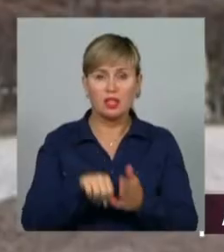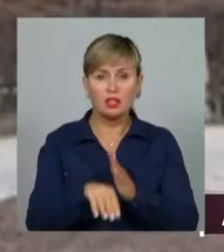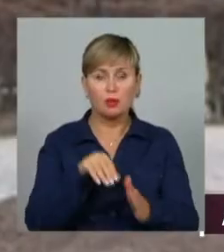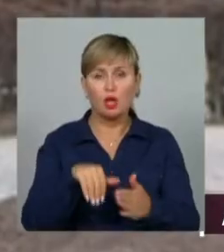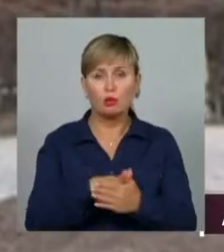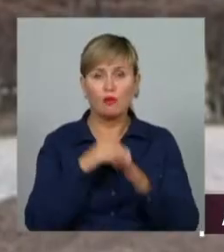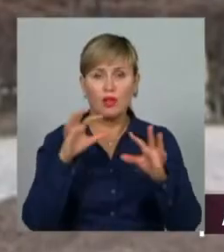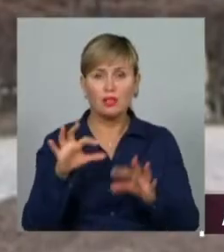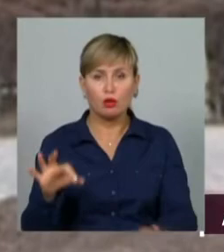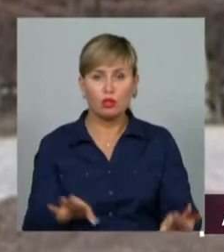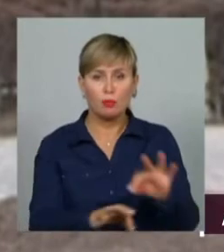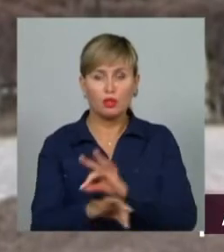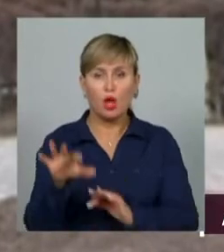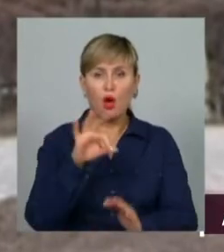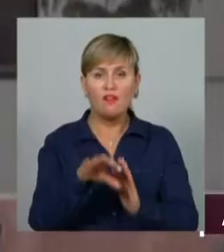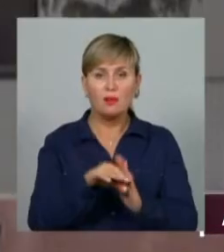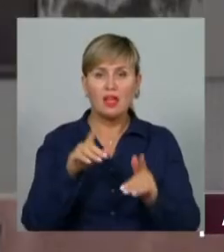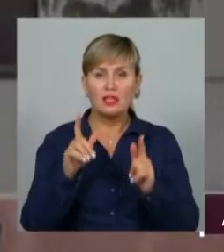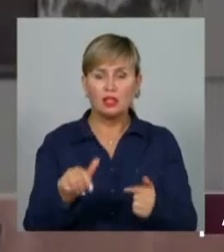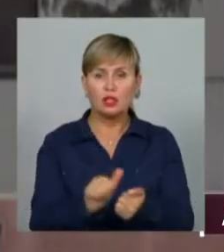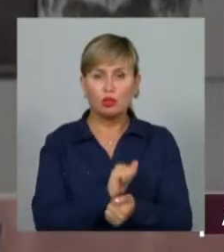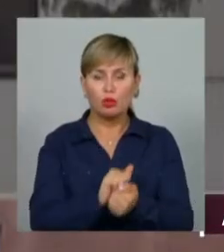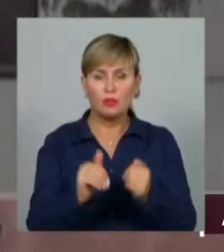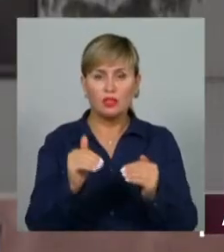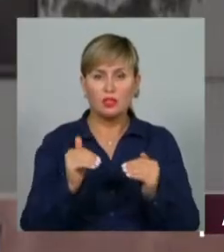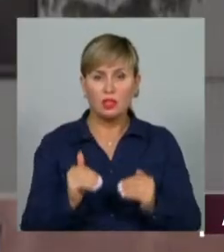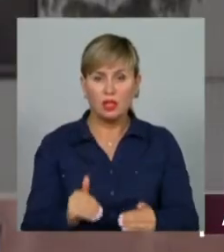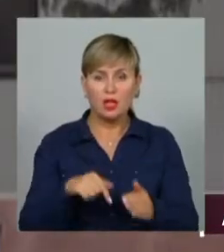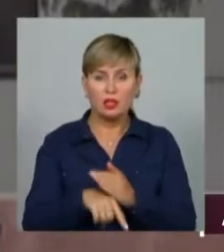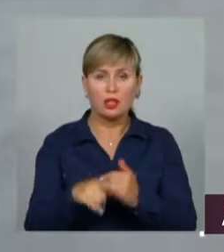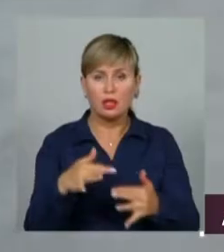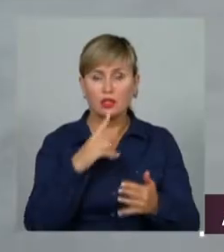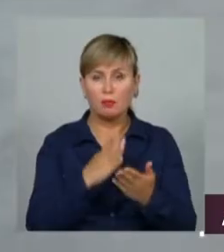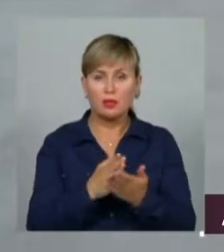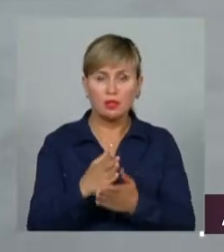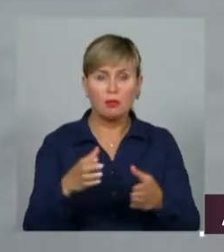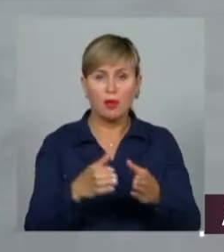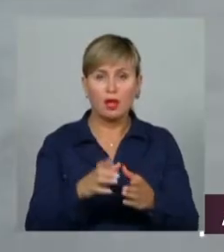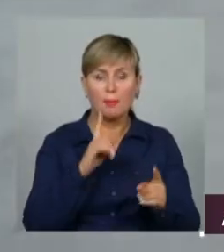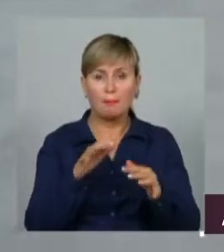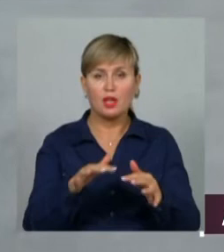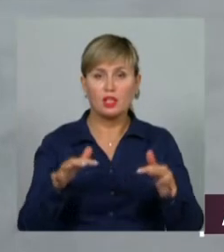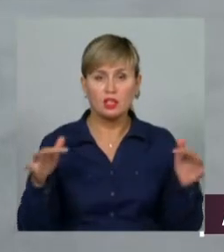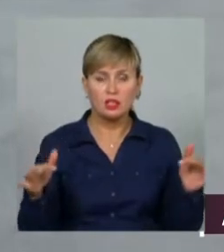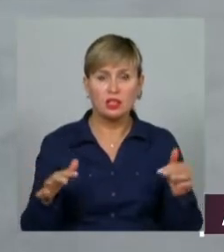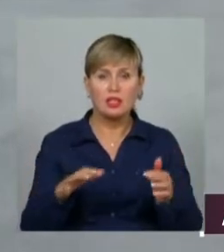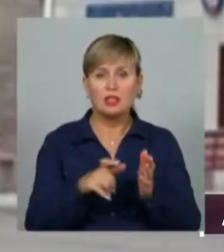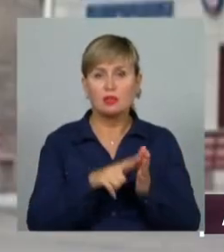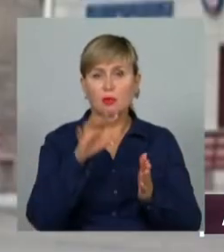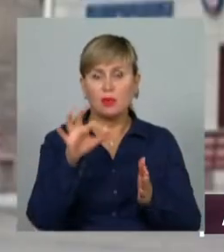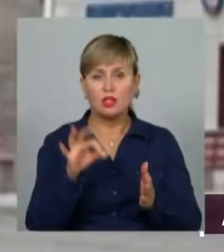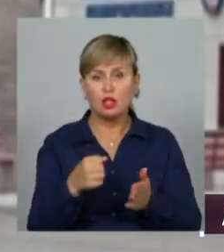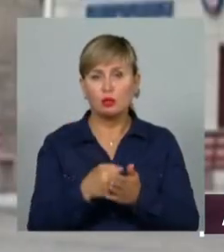новый законопроект о выборах. Согласно документу, снижается и порог прохождения политических партий в мажилис парламента с 7%